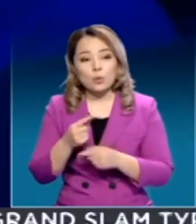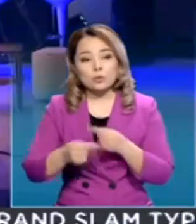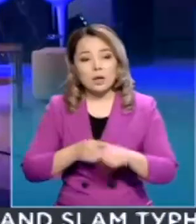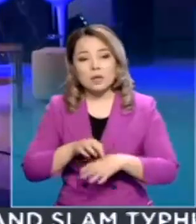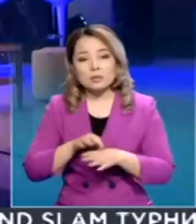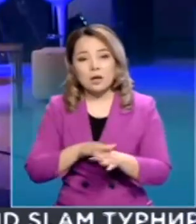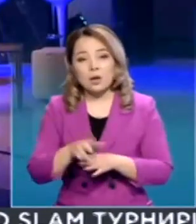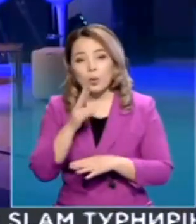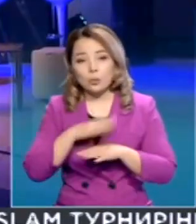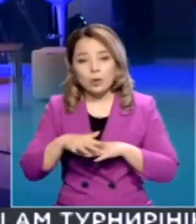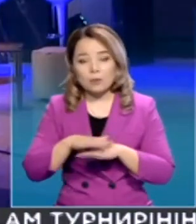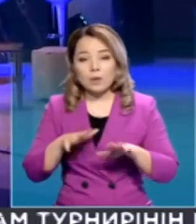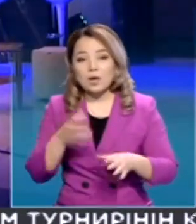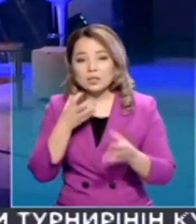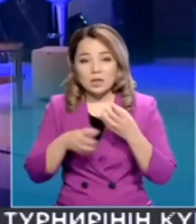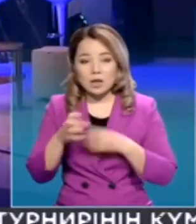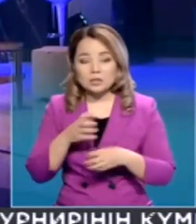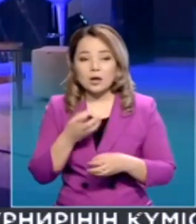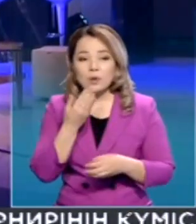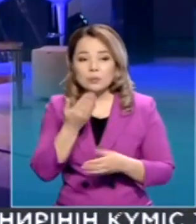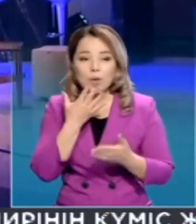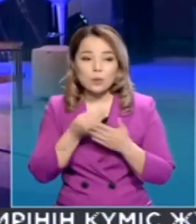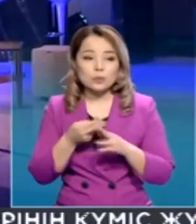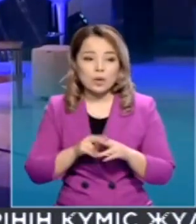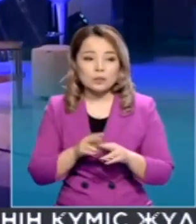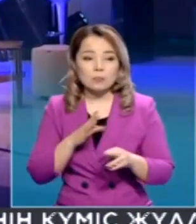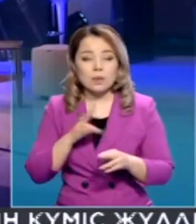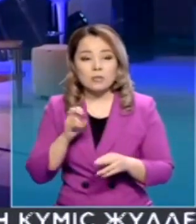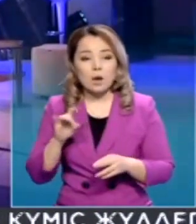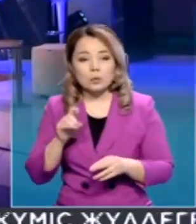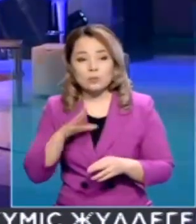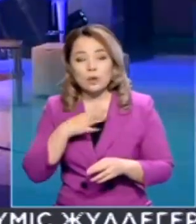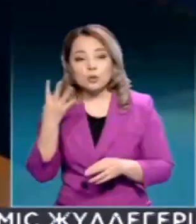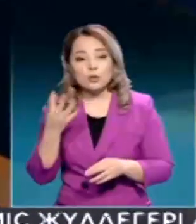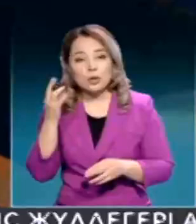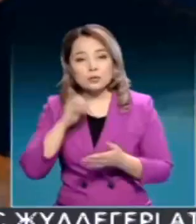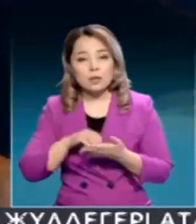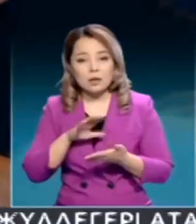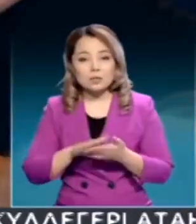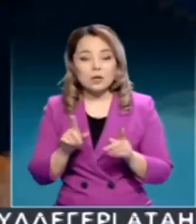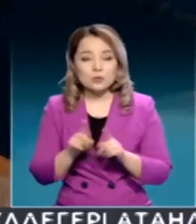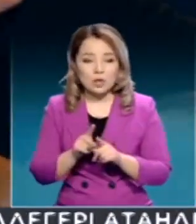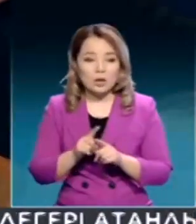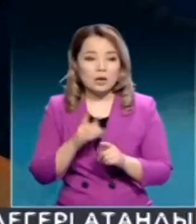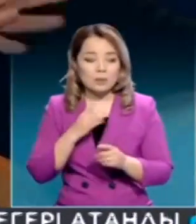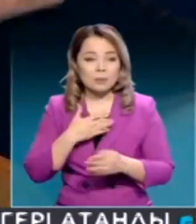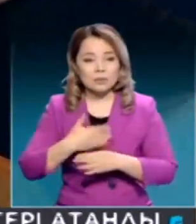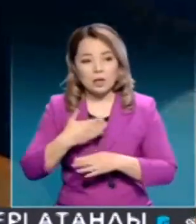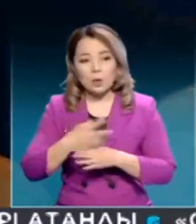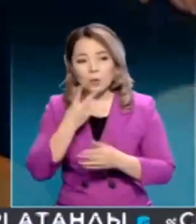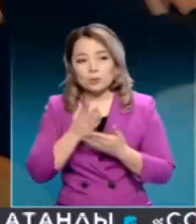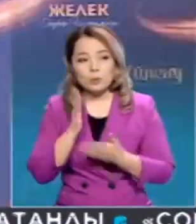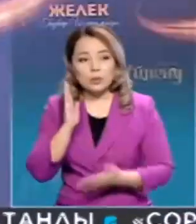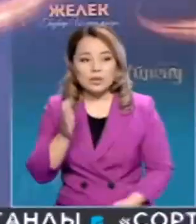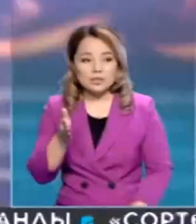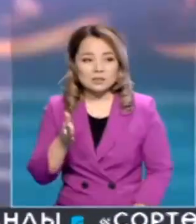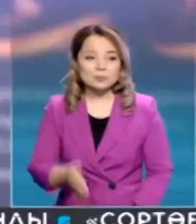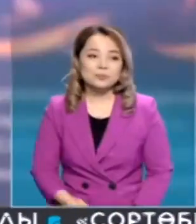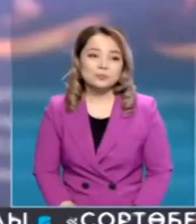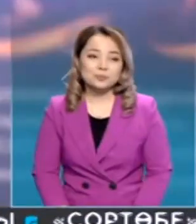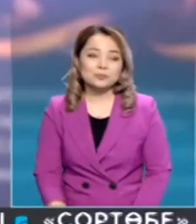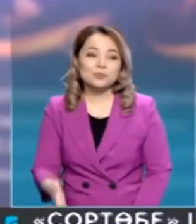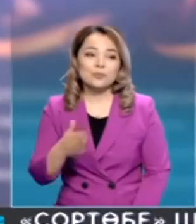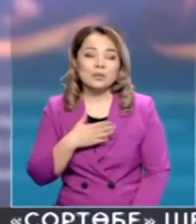суреттелген, көрерменнің ыстық ықыласына бөленген туынды наурыздың 4-і мен 5-і күндерде сахналанады.